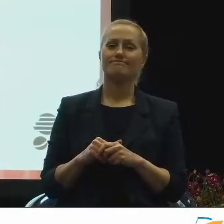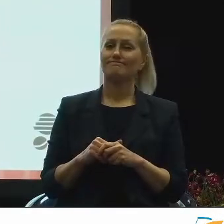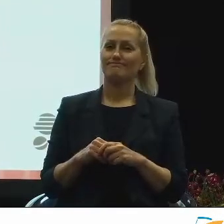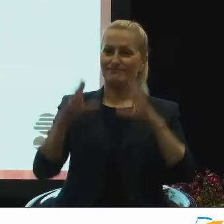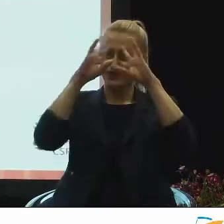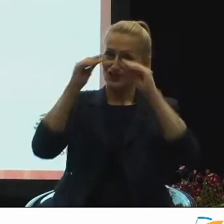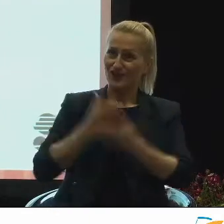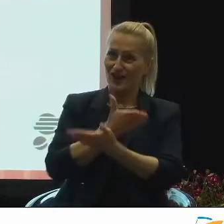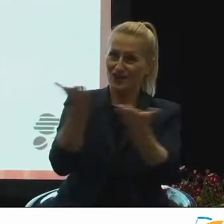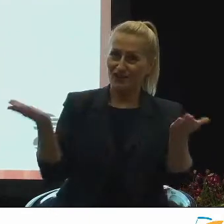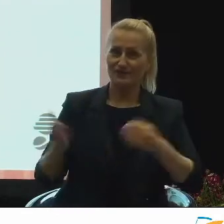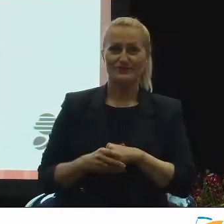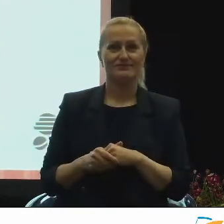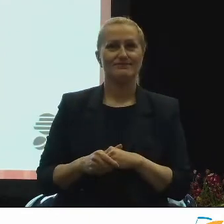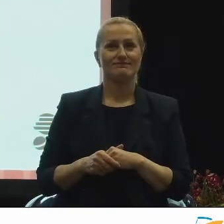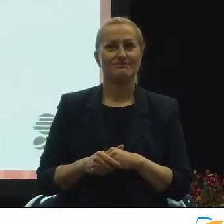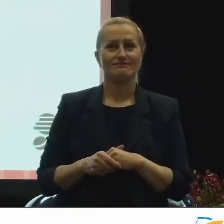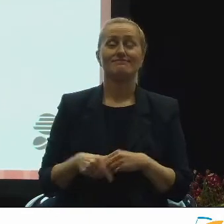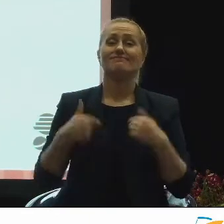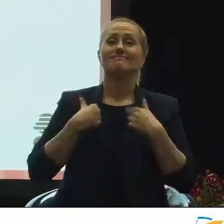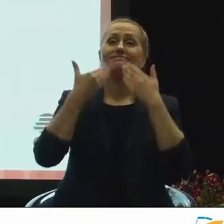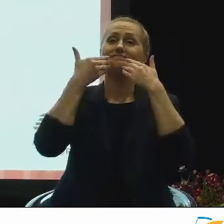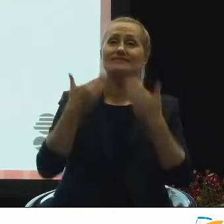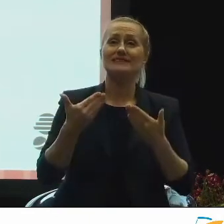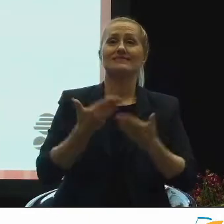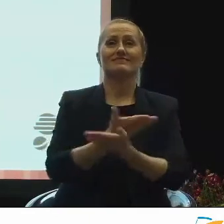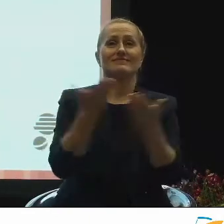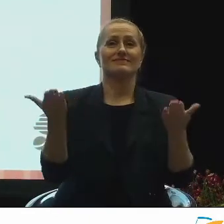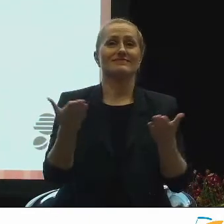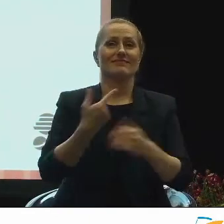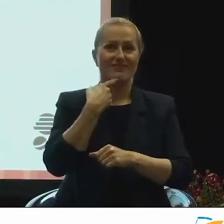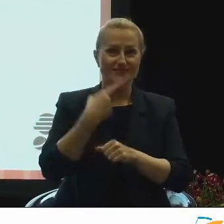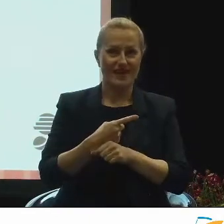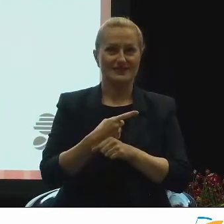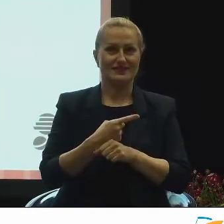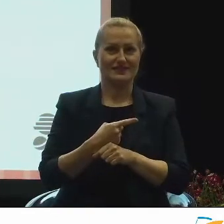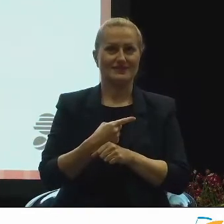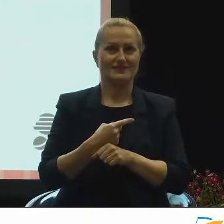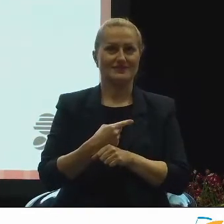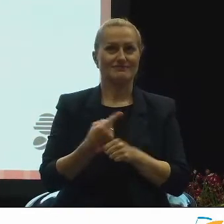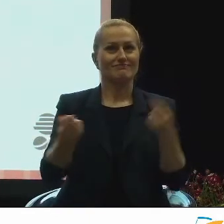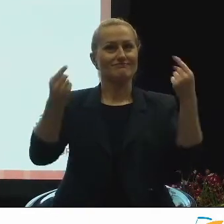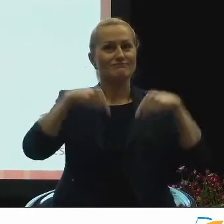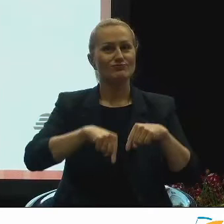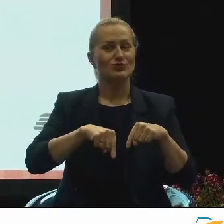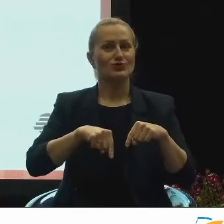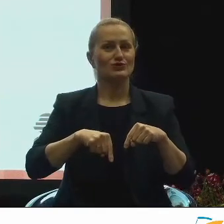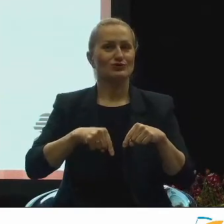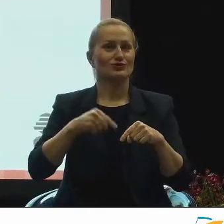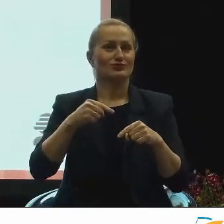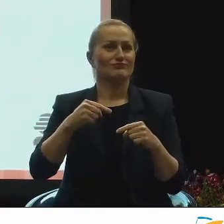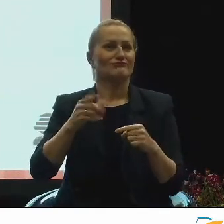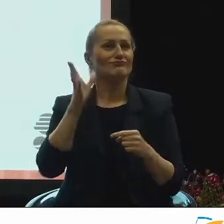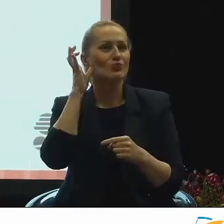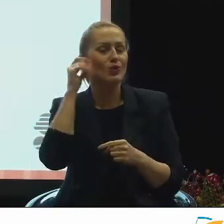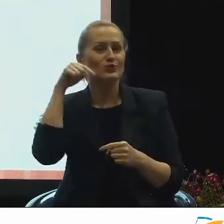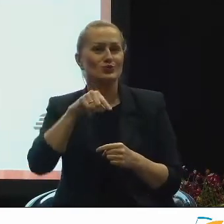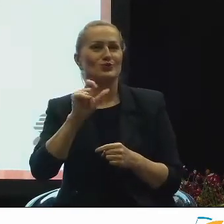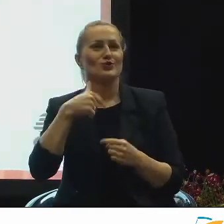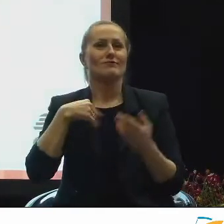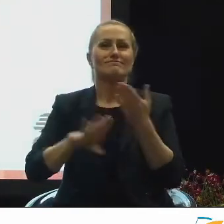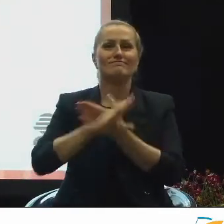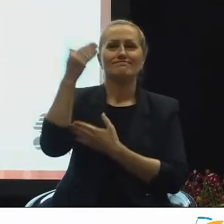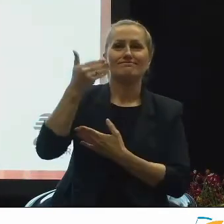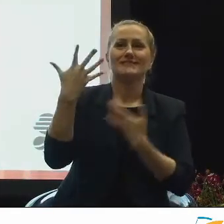Szanowni Państwo, bardzo dziękuję, że Państwo zdecydowali się być tutaj przez chwilę i posłuchać tego, co